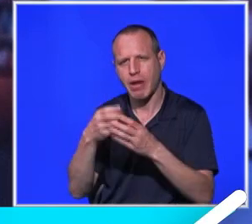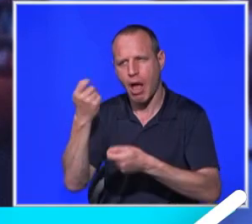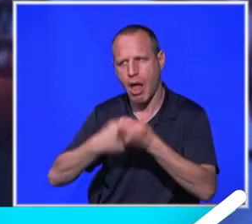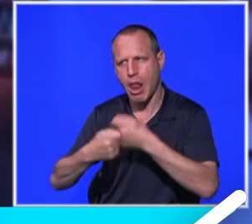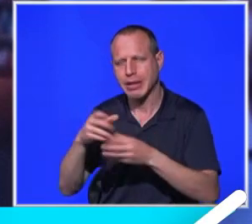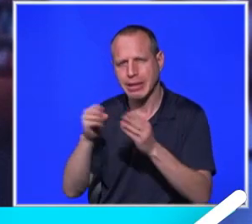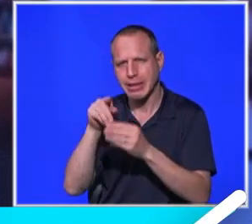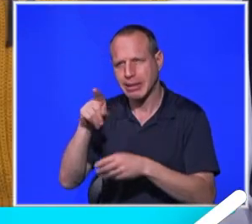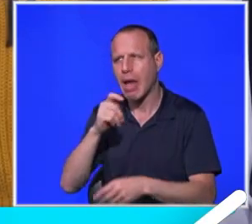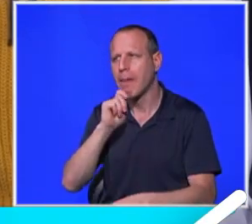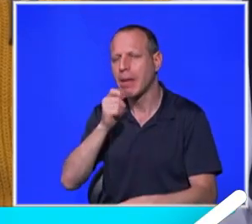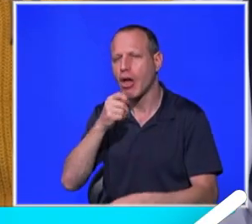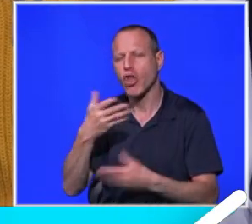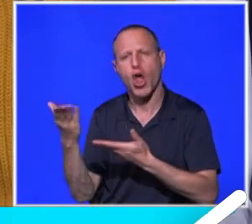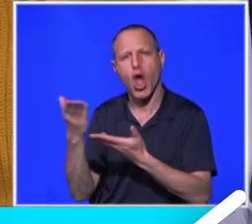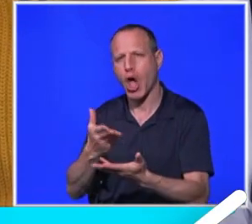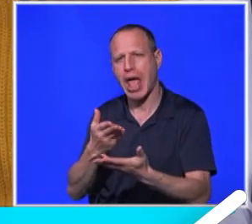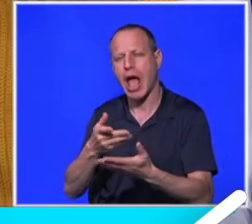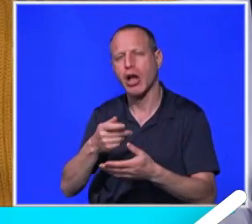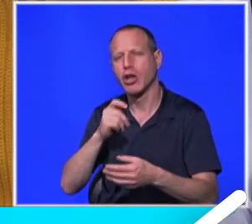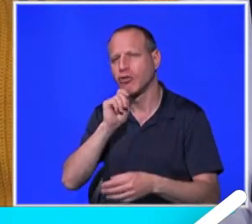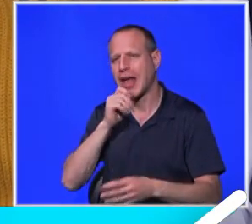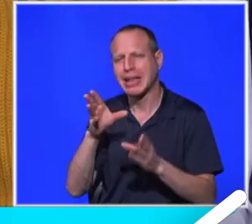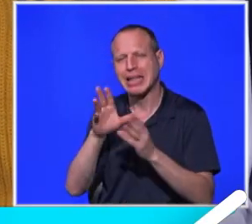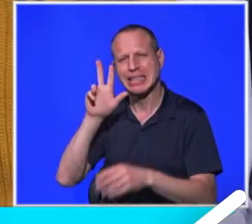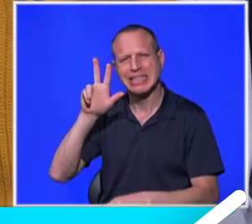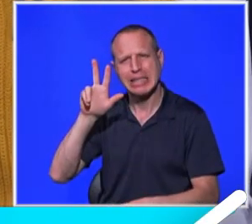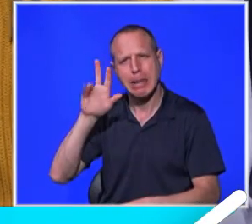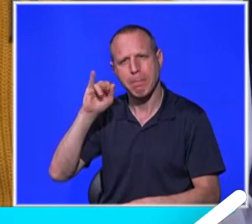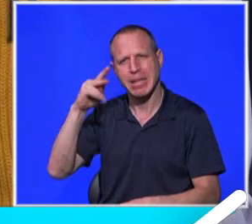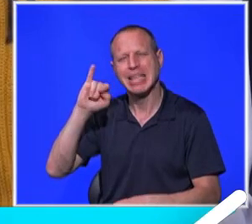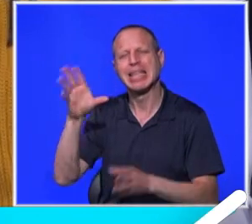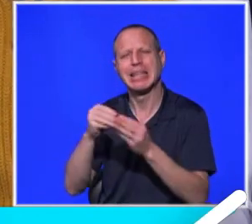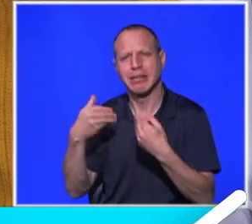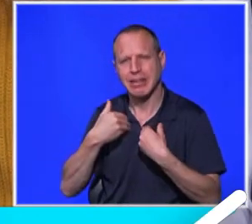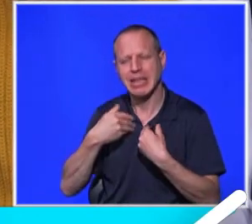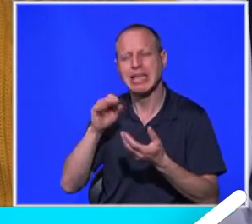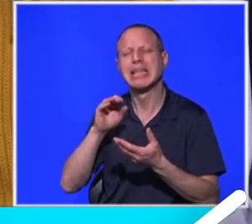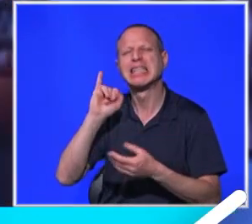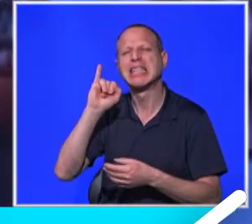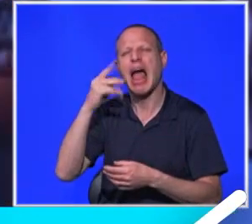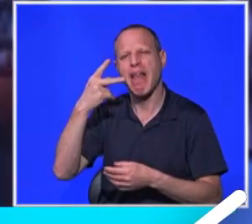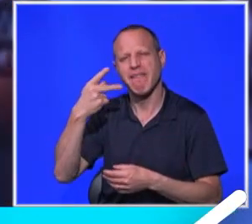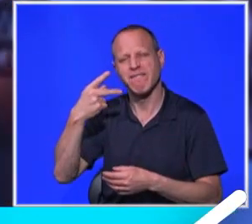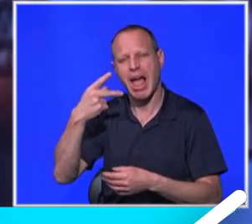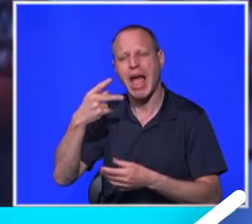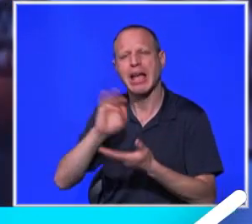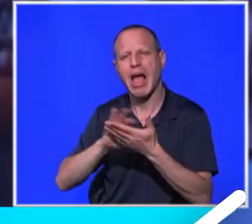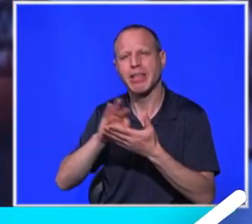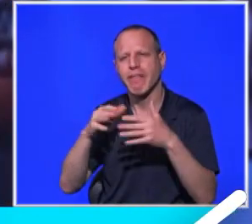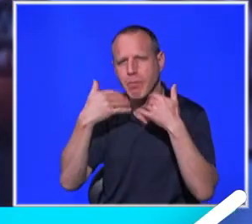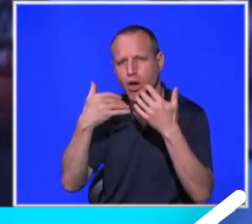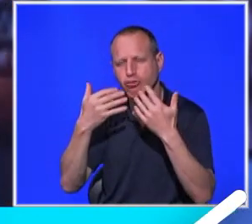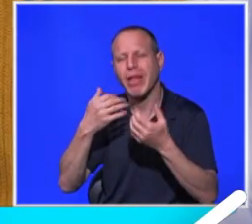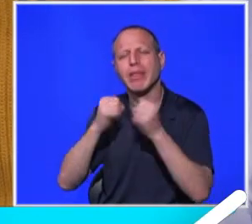ואיתה מראיין אורח שיראיין את ציפי יחד איתי, ישראל פריי, כתב פרשן דמוקרט TV. שלום